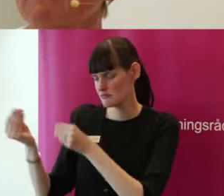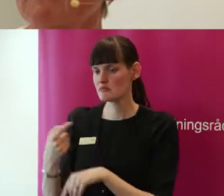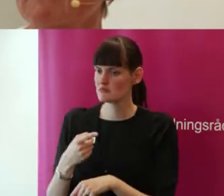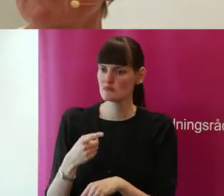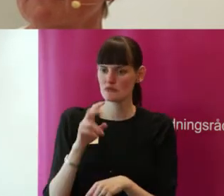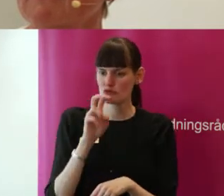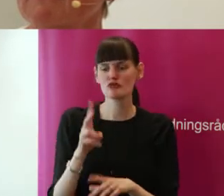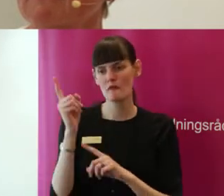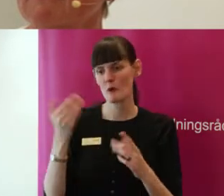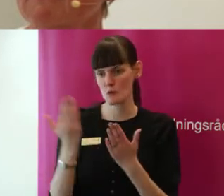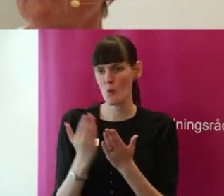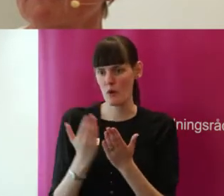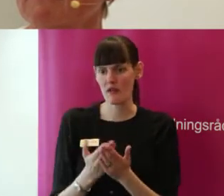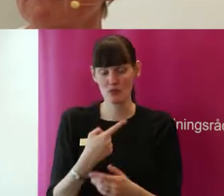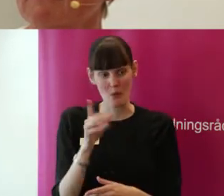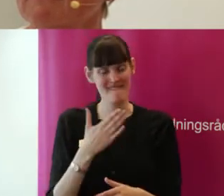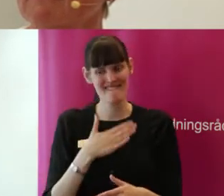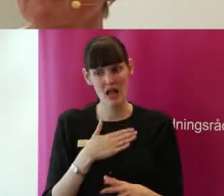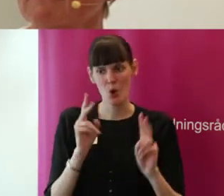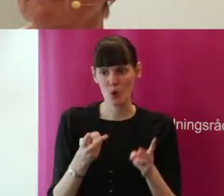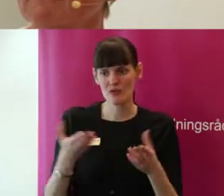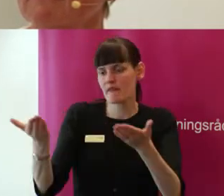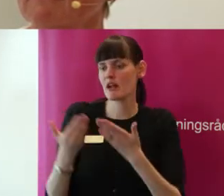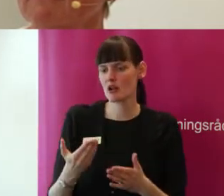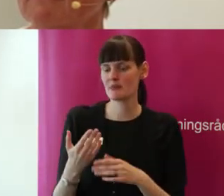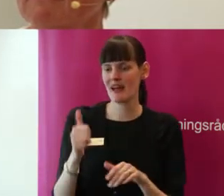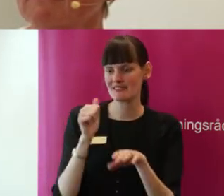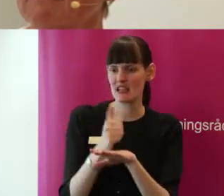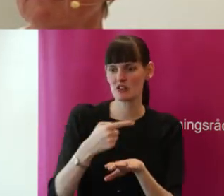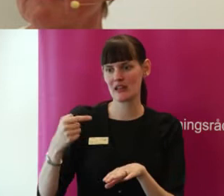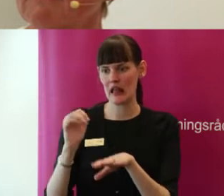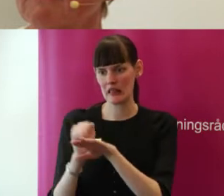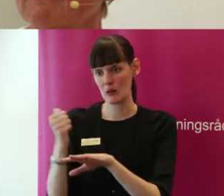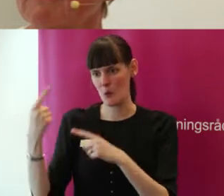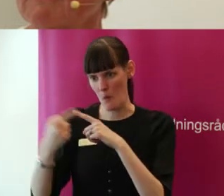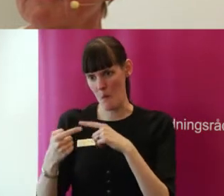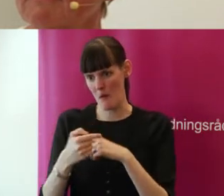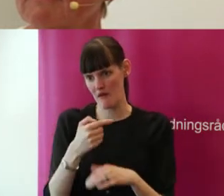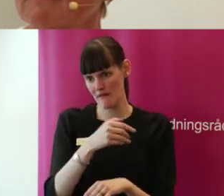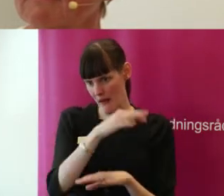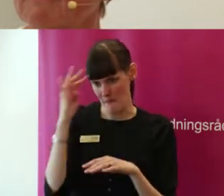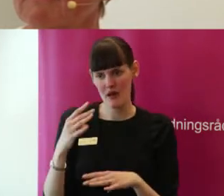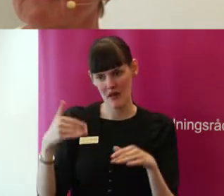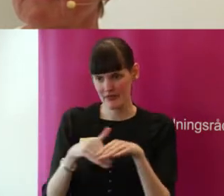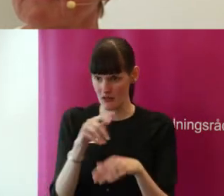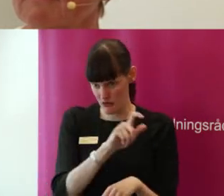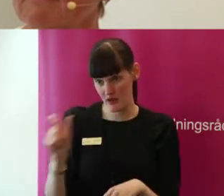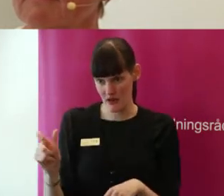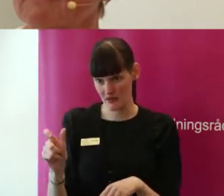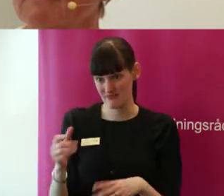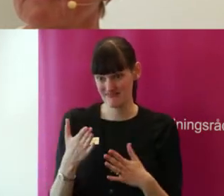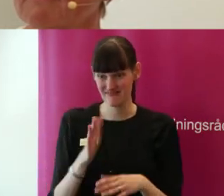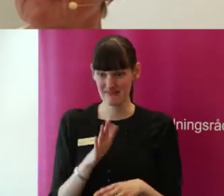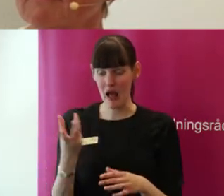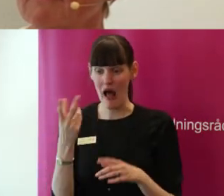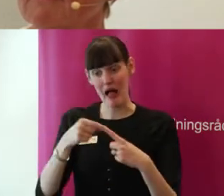för 16-19-åringar. Alltså att bli en rejäl alternativ utbildningsväg. Därför att det är ju naturligtvis så att nu